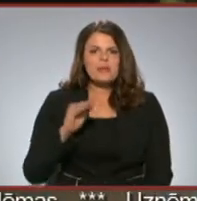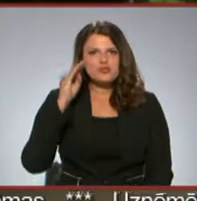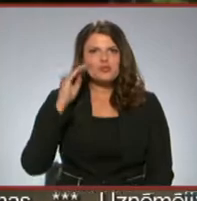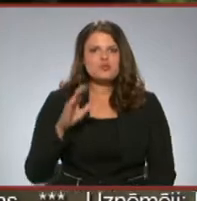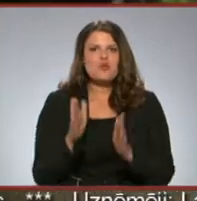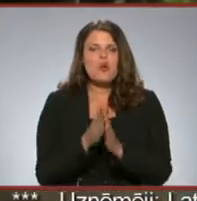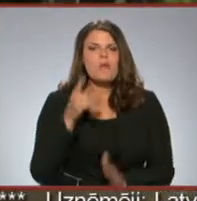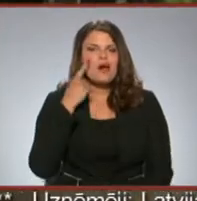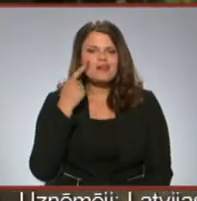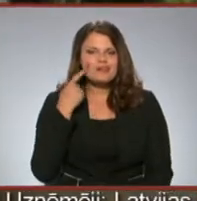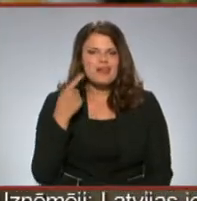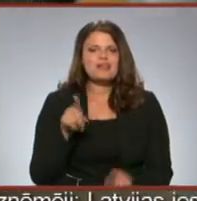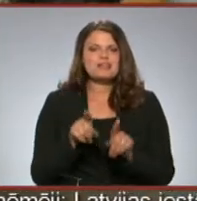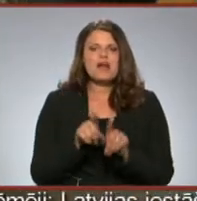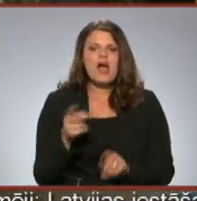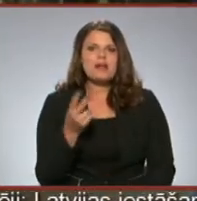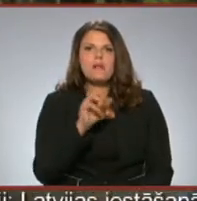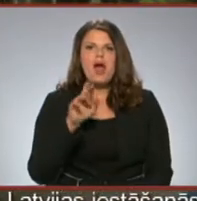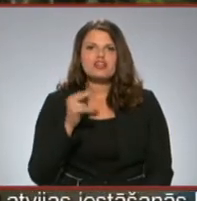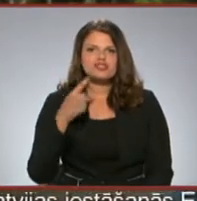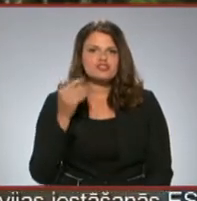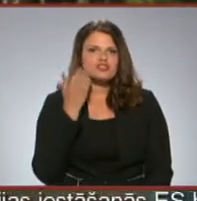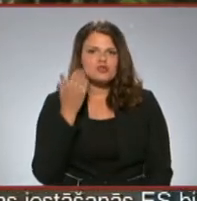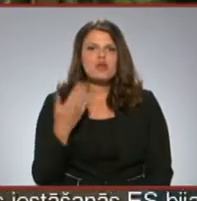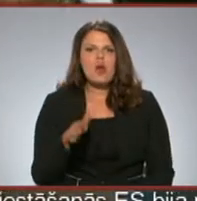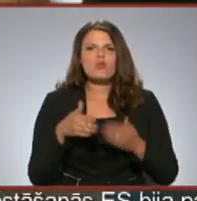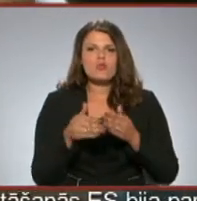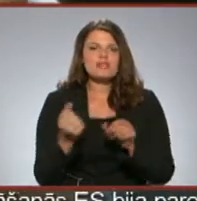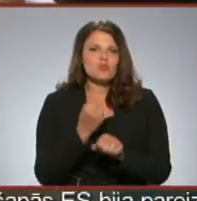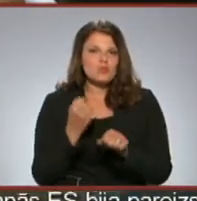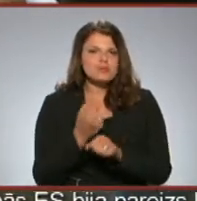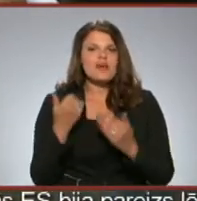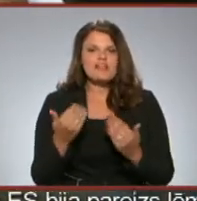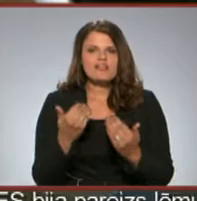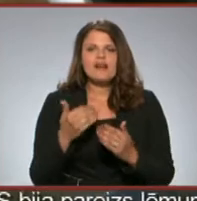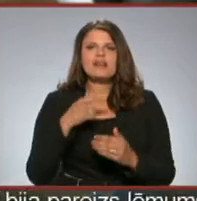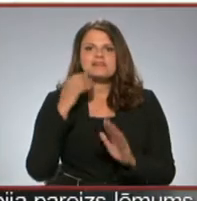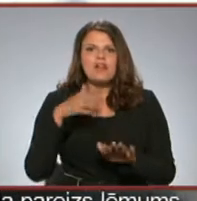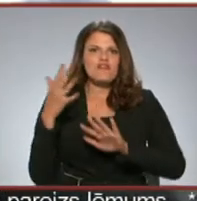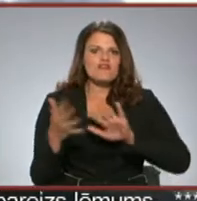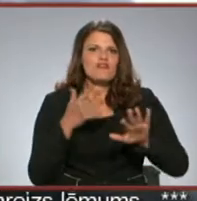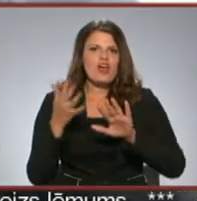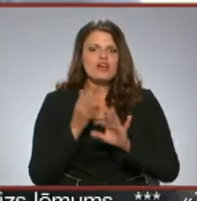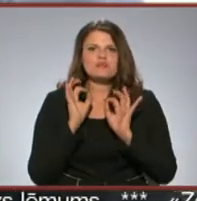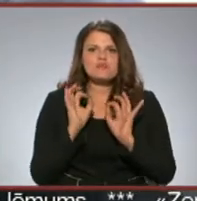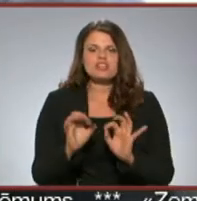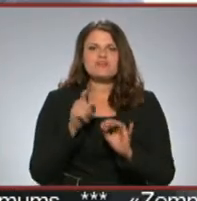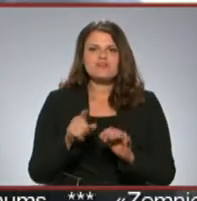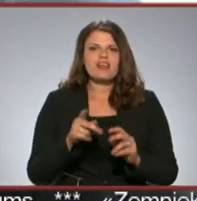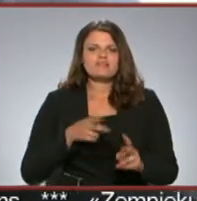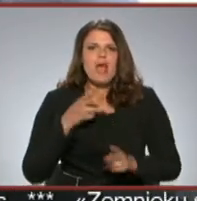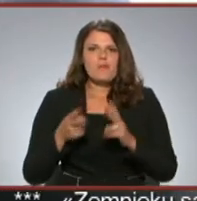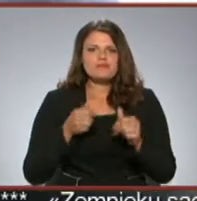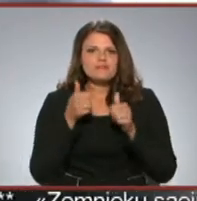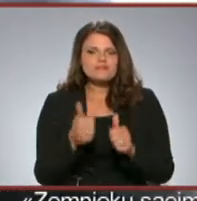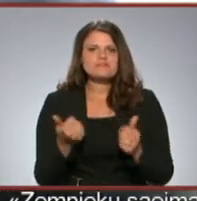ar tēti, arī Mārtiņu. Savu kuģīti pabiem jau uzmeistarojuši un tagad gādā par vēju. Ir patiešām tāds pacelājošs noskaņojums, kaut